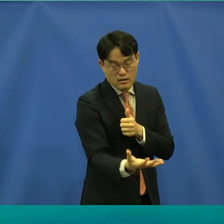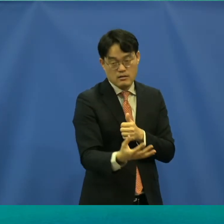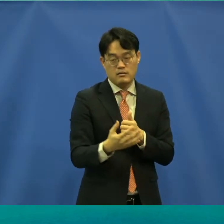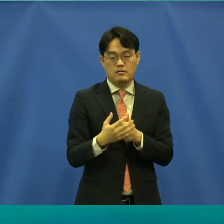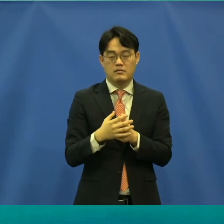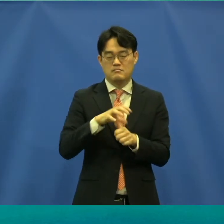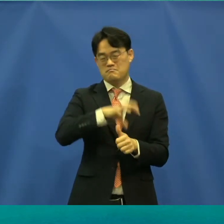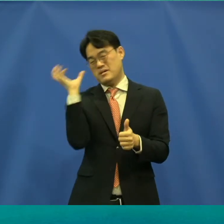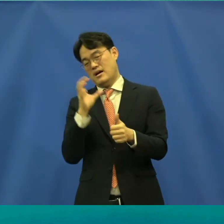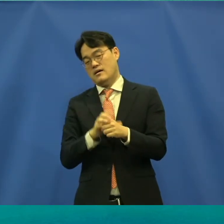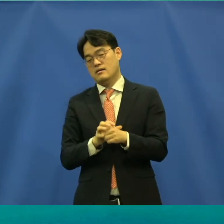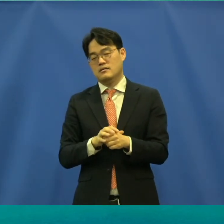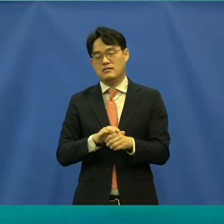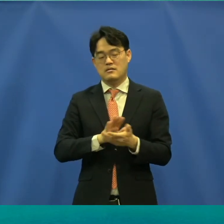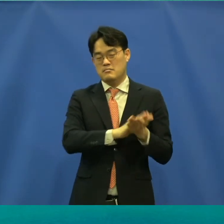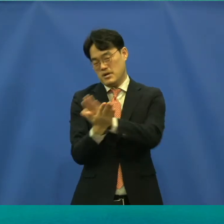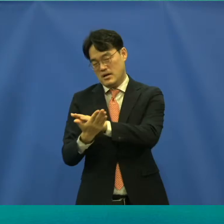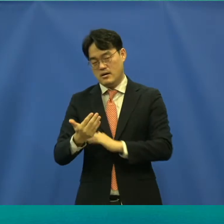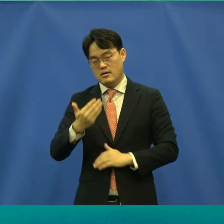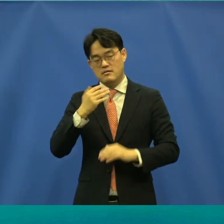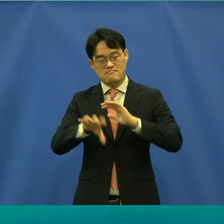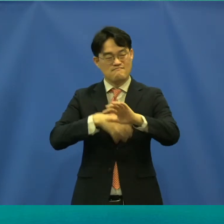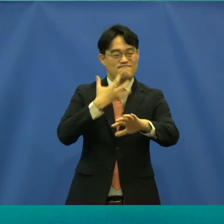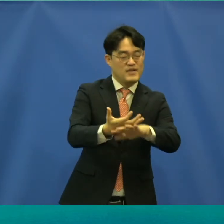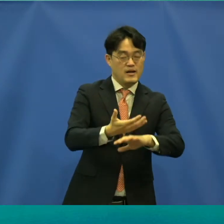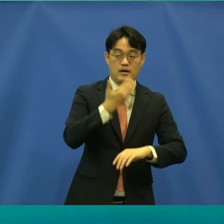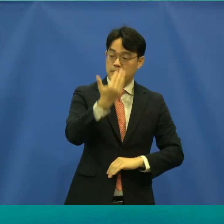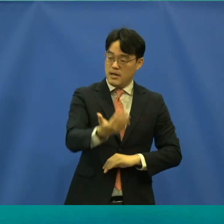말씀이 임한다는 것은 놀라운 것입니다, 여러분.